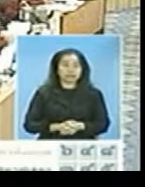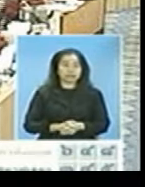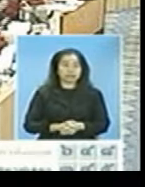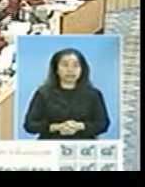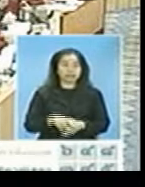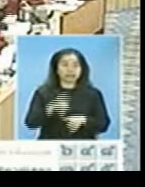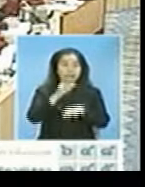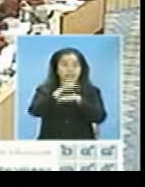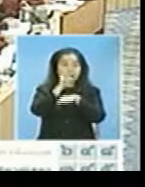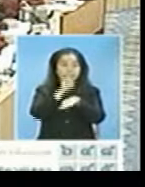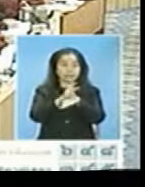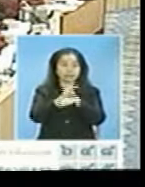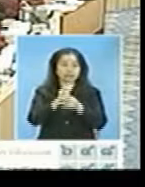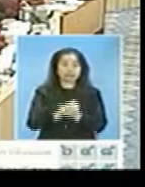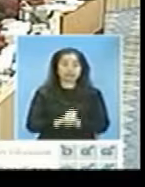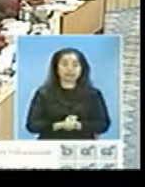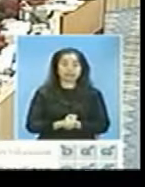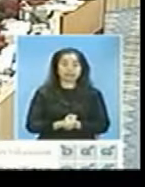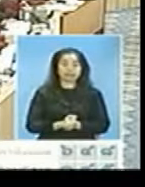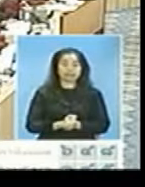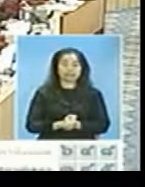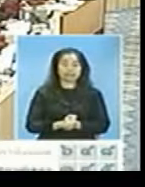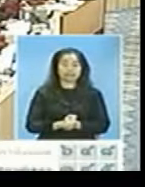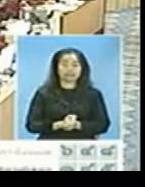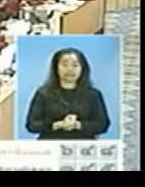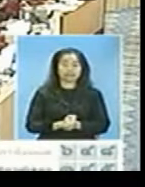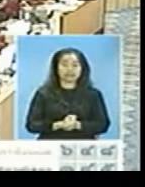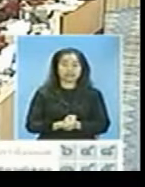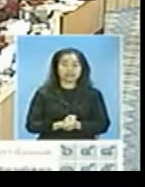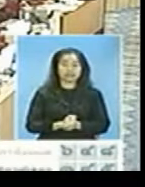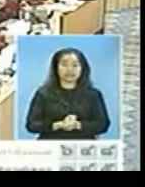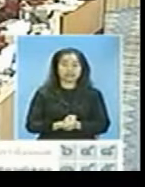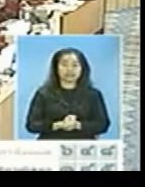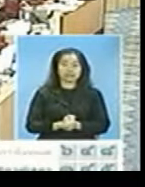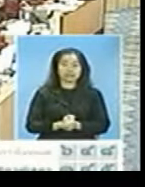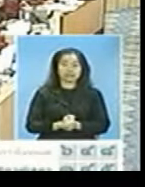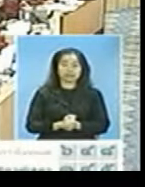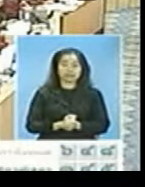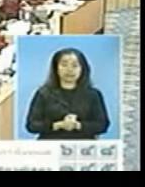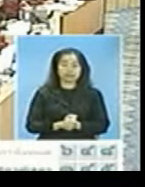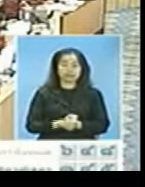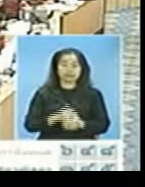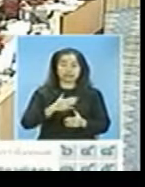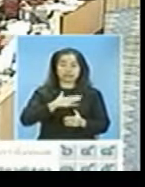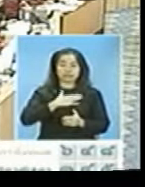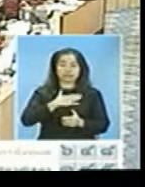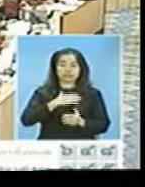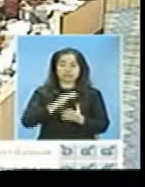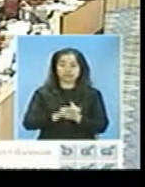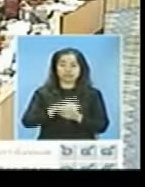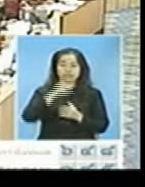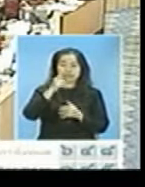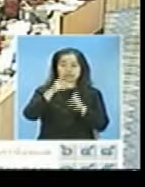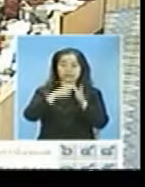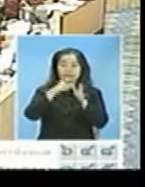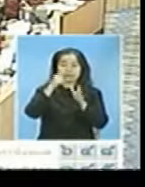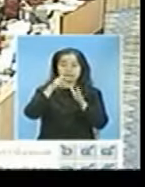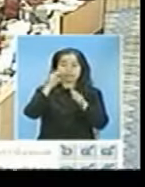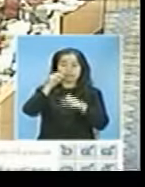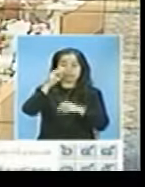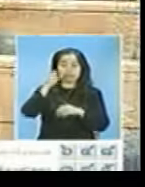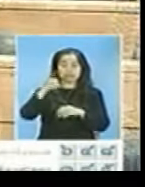ท่านประธานสภาที่เคารพครับกระผมนายอาคมเอ่งชวนสมาชิกรัฐสภ